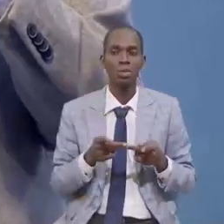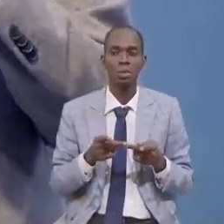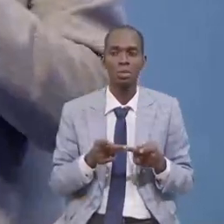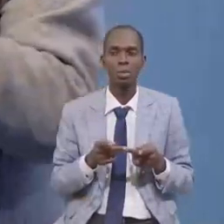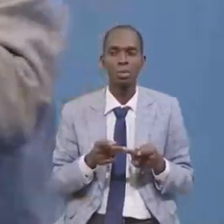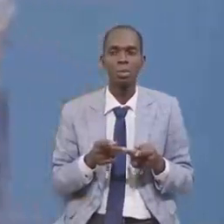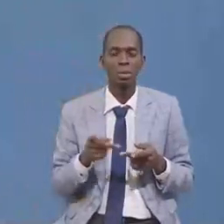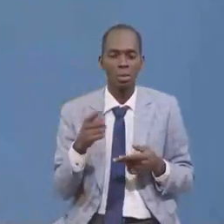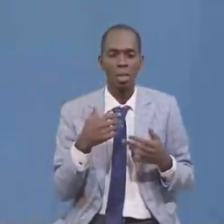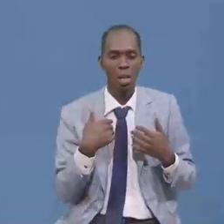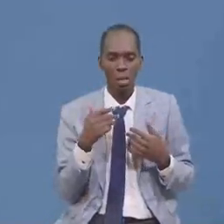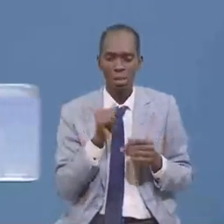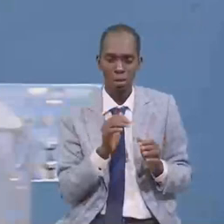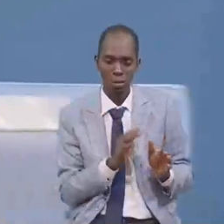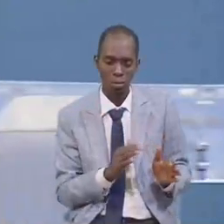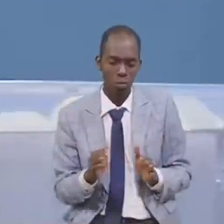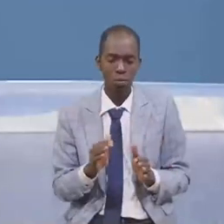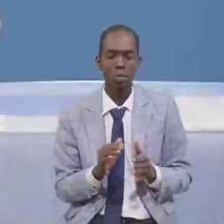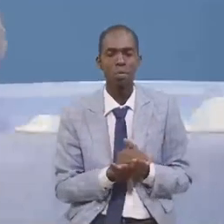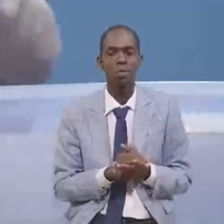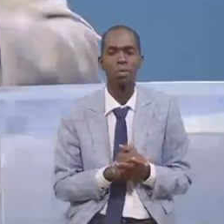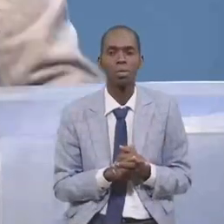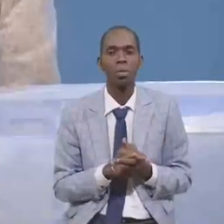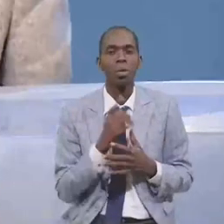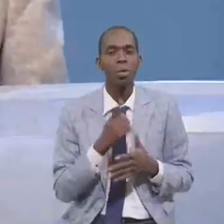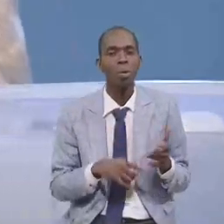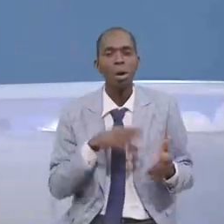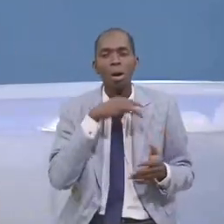ఒక స్త్రీని గాని పురుషుణ్ణి గాని పాడు చేసేది ఏంటి?